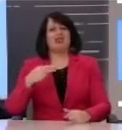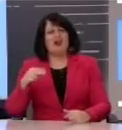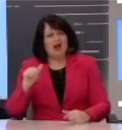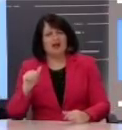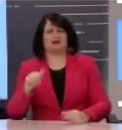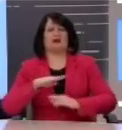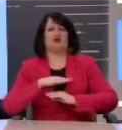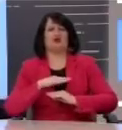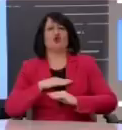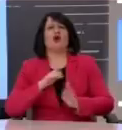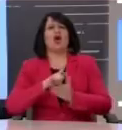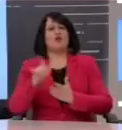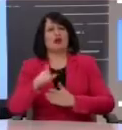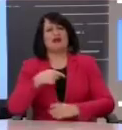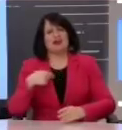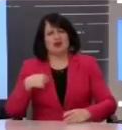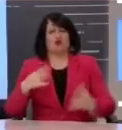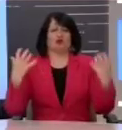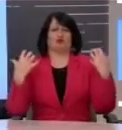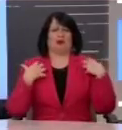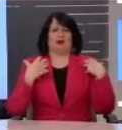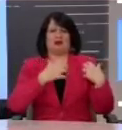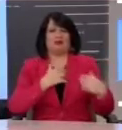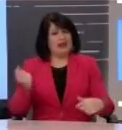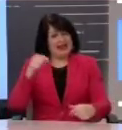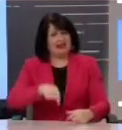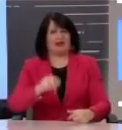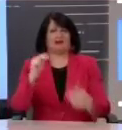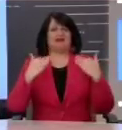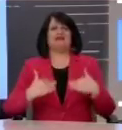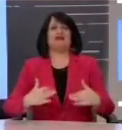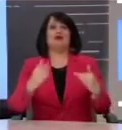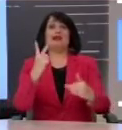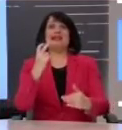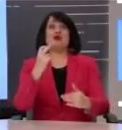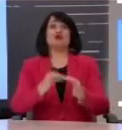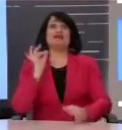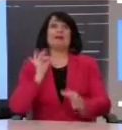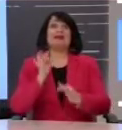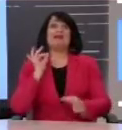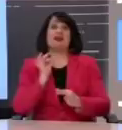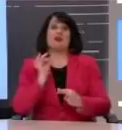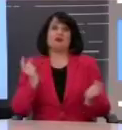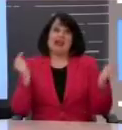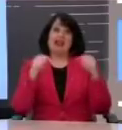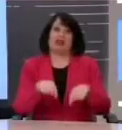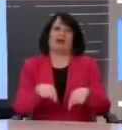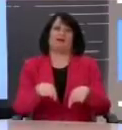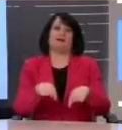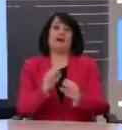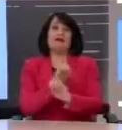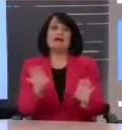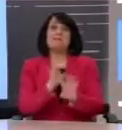αρχηγός αεροπορίας, ήρθαν εδώ στη Βουλή, 20 Σεπτέμβρη, και